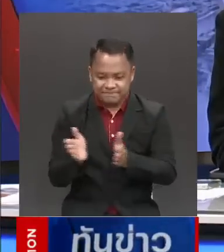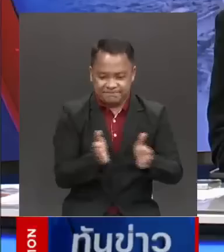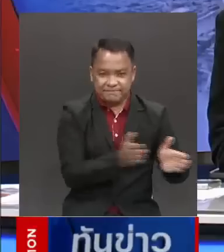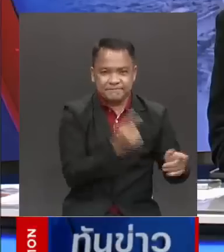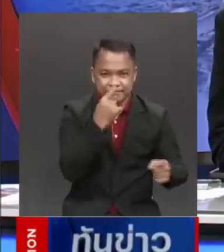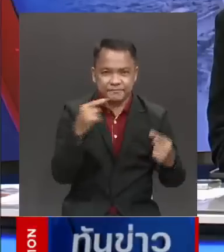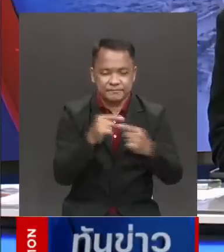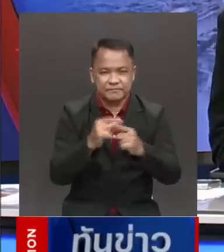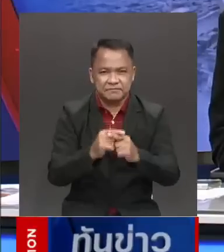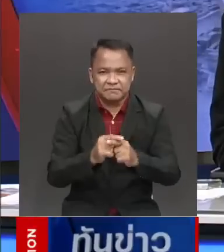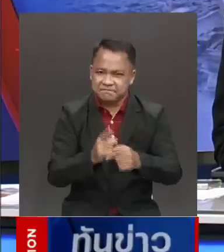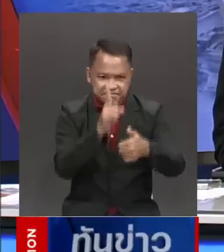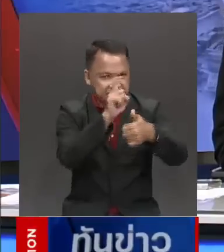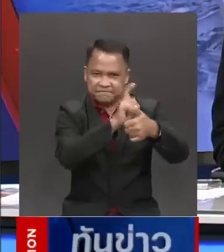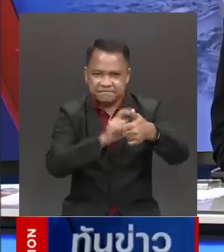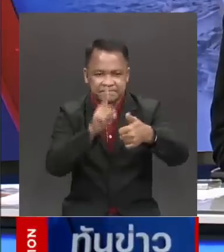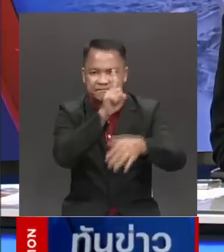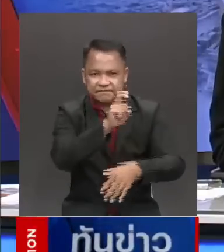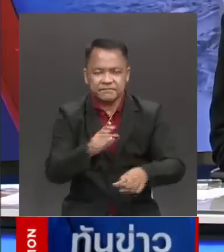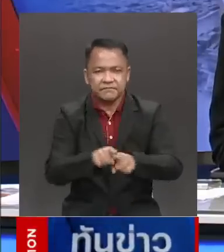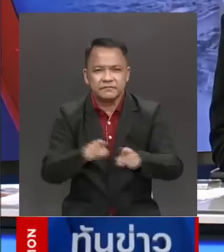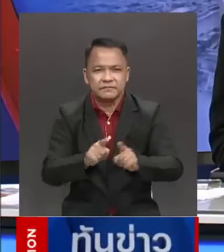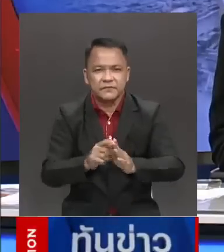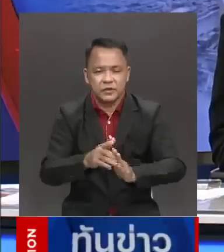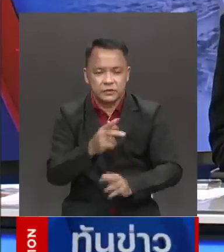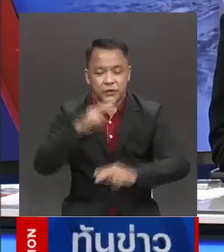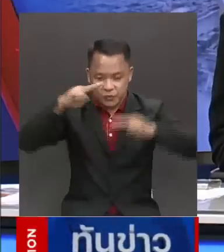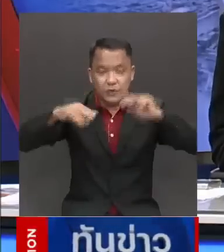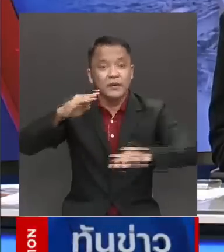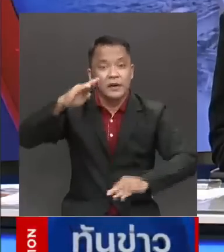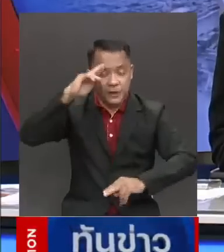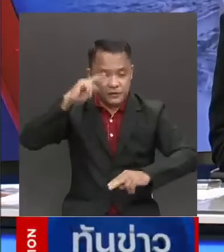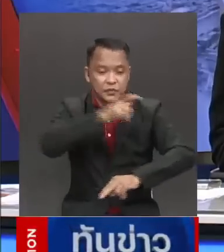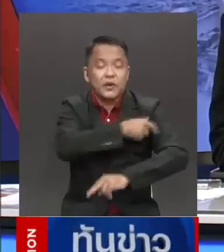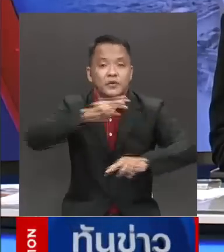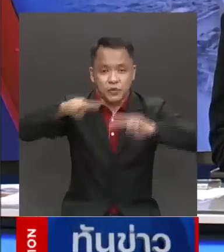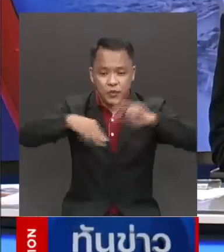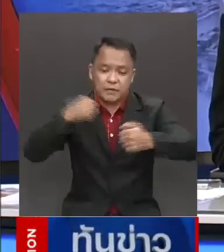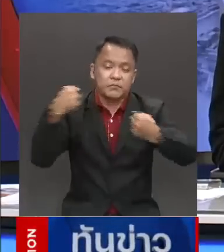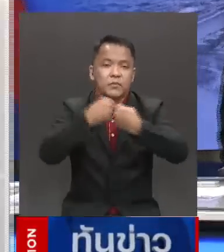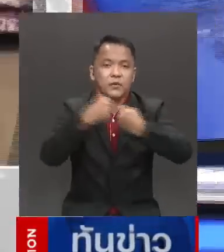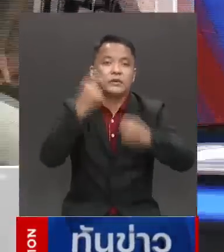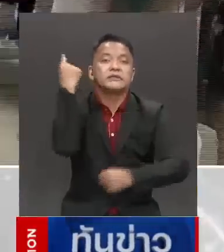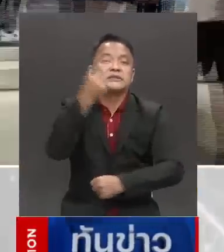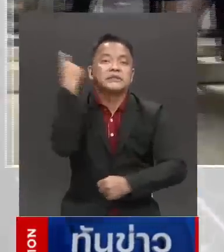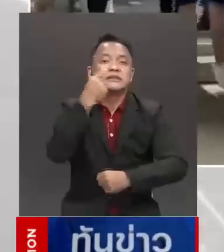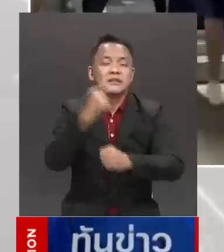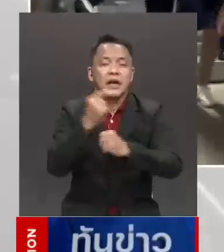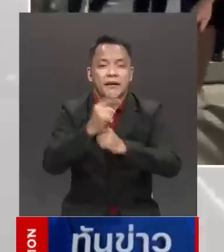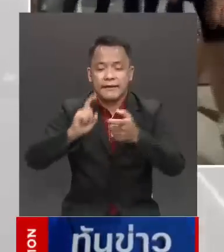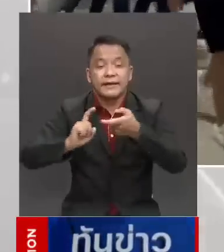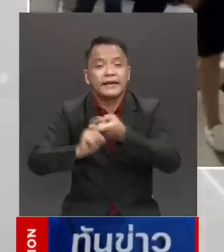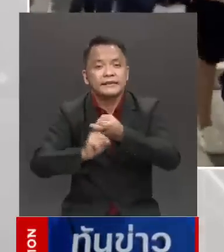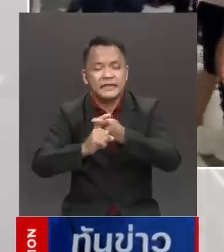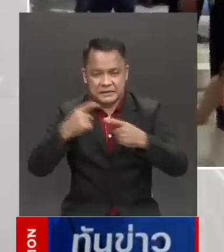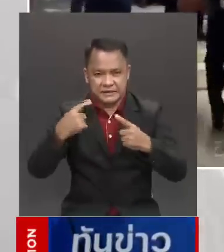เรื่องนึงอันนี้ก็งามไส้เหมือนกันนะครับปรากฏว่าเป็นการดูแลสถานบันเทิงไปทำร้ายร่างกายนักท่องเที่ยวชาวรัสเซียได้รับบ